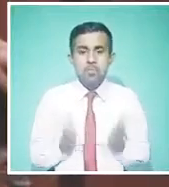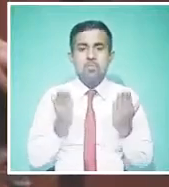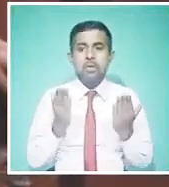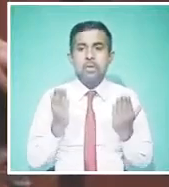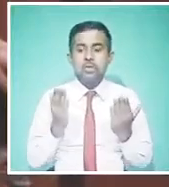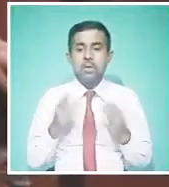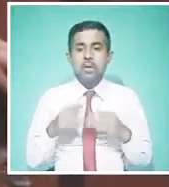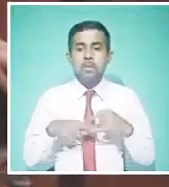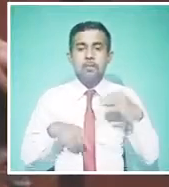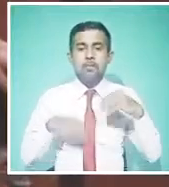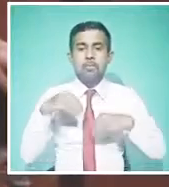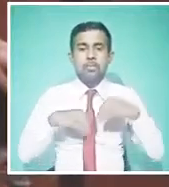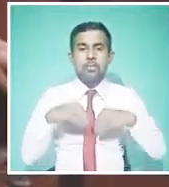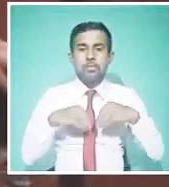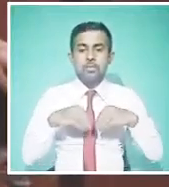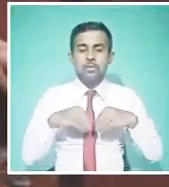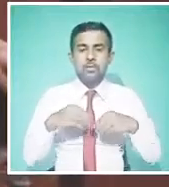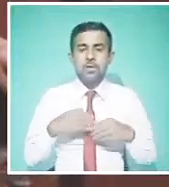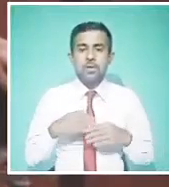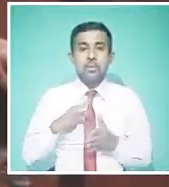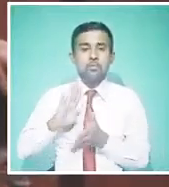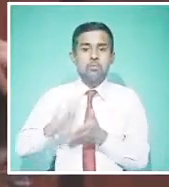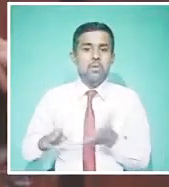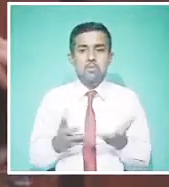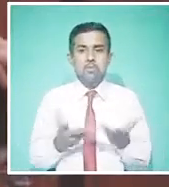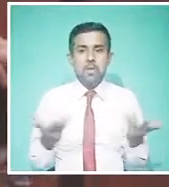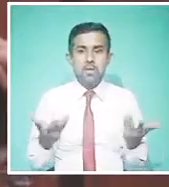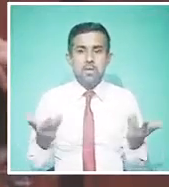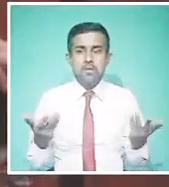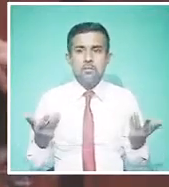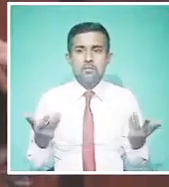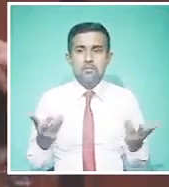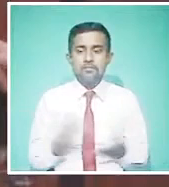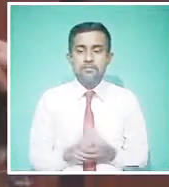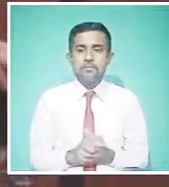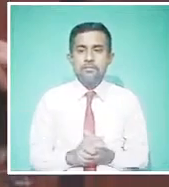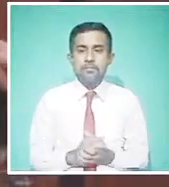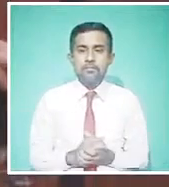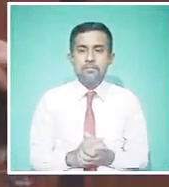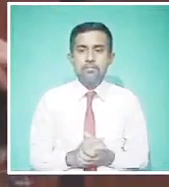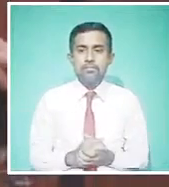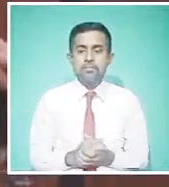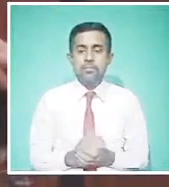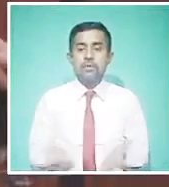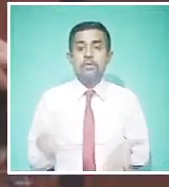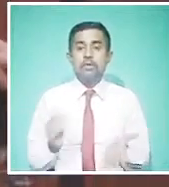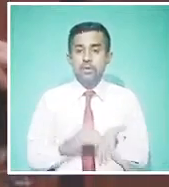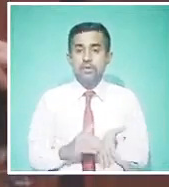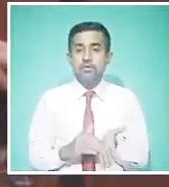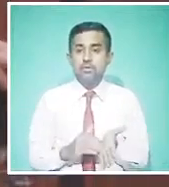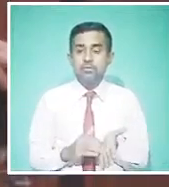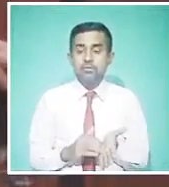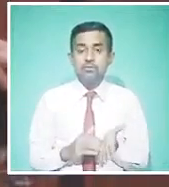ஆனால் அதற்காக அவசர அவசரமாக எல்லை மீள் நிர்ணயம் செய்யப்பட்டு